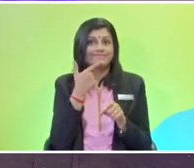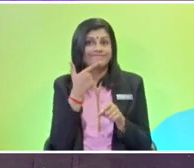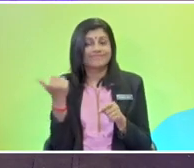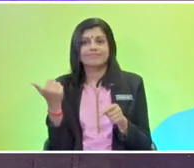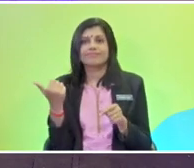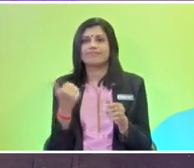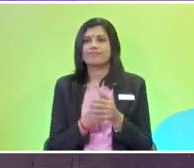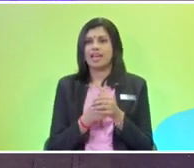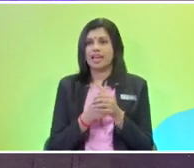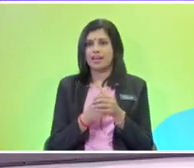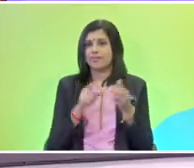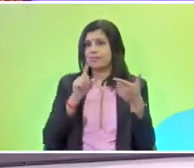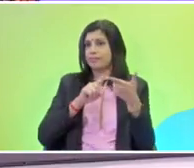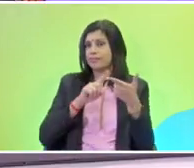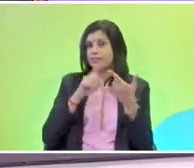ni.